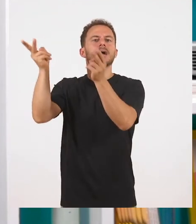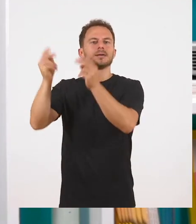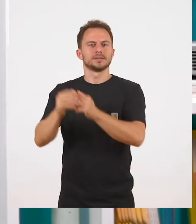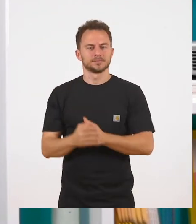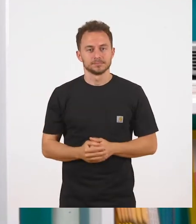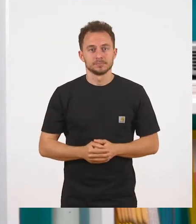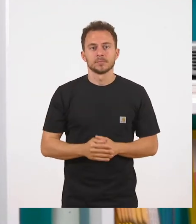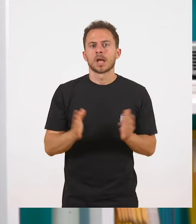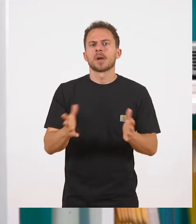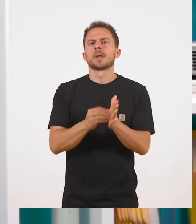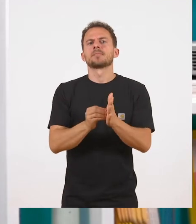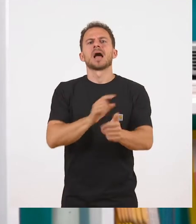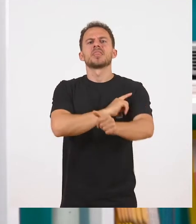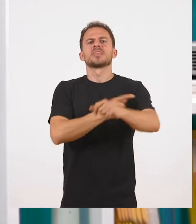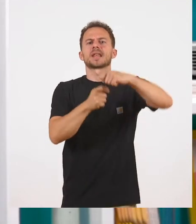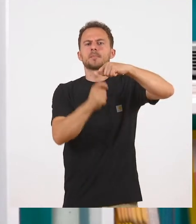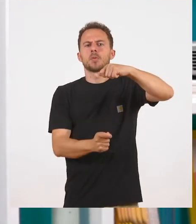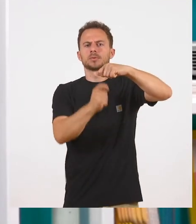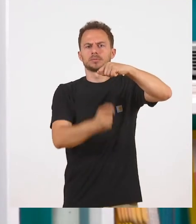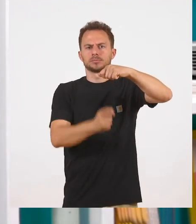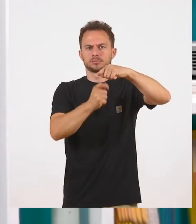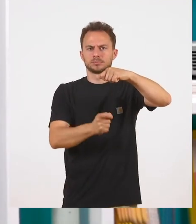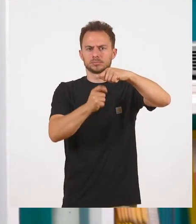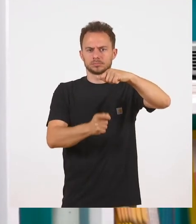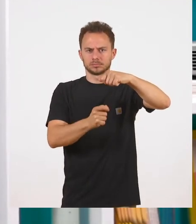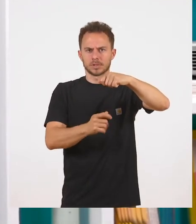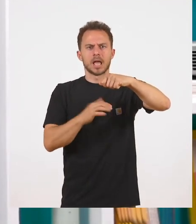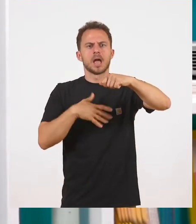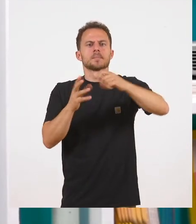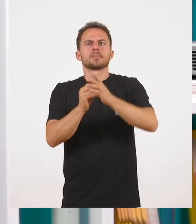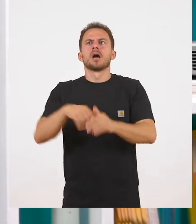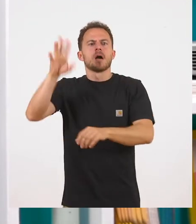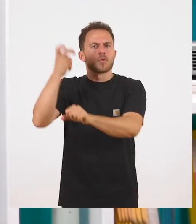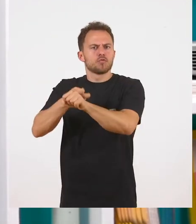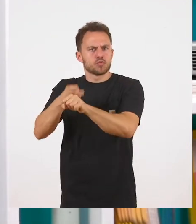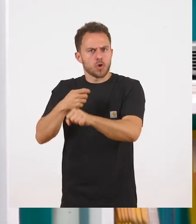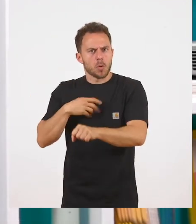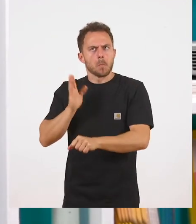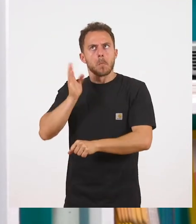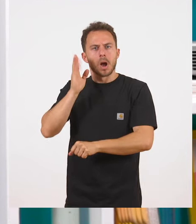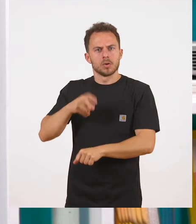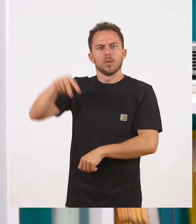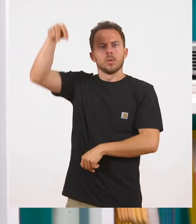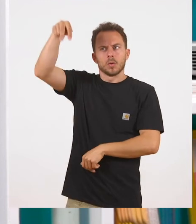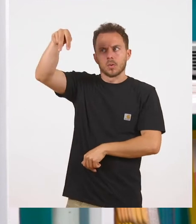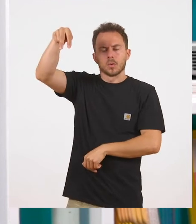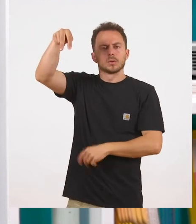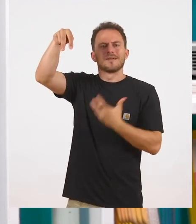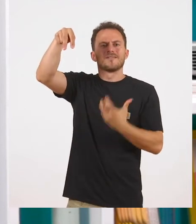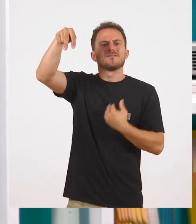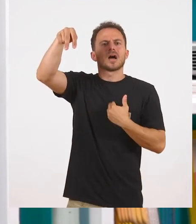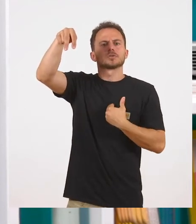ένα δυναμόμετρο ακριβίας, θα δεις ότι αν ανέβεις ένα πολύ ψηλό βουνό, έστω και λίγο, το βάρος σου θα